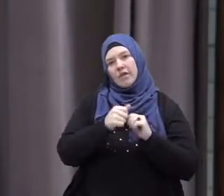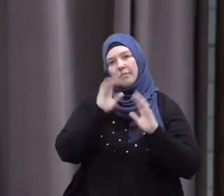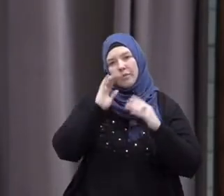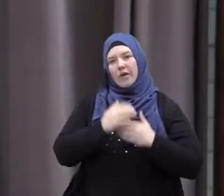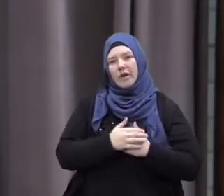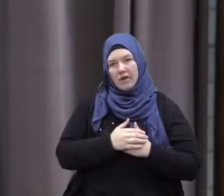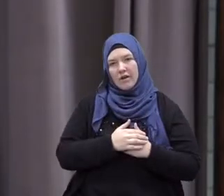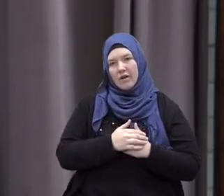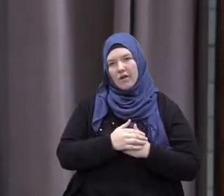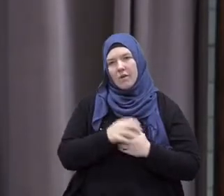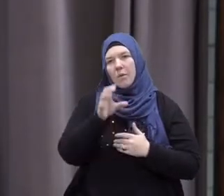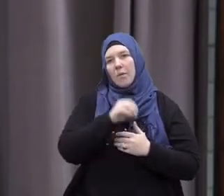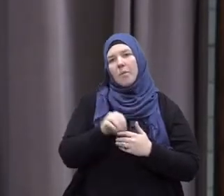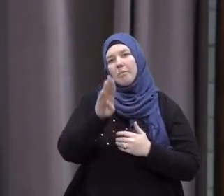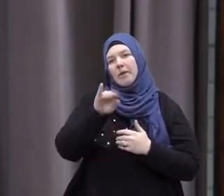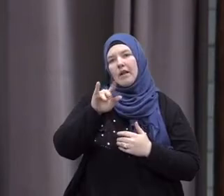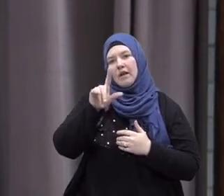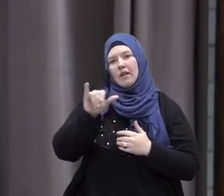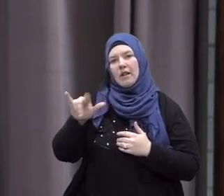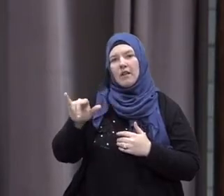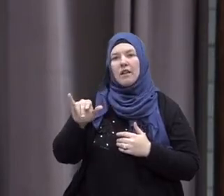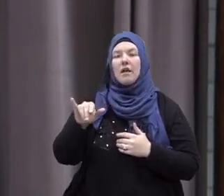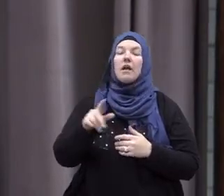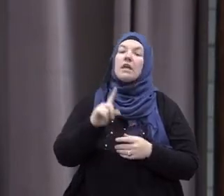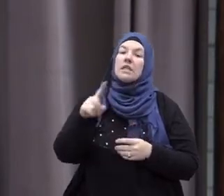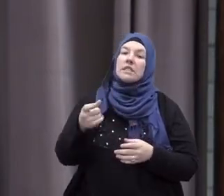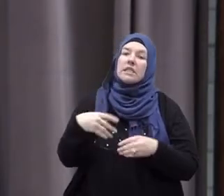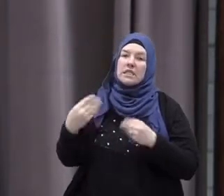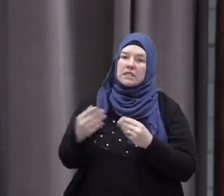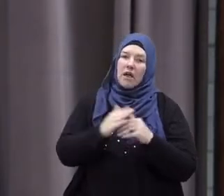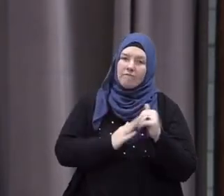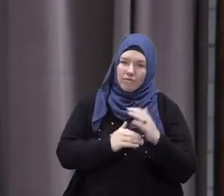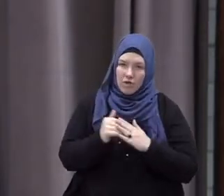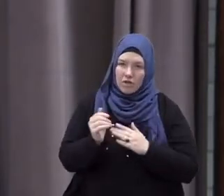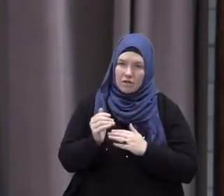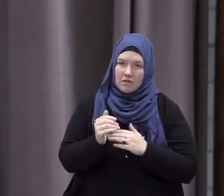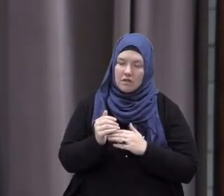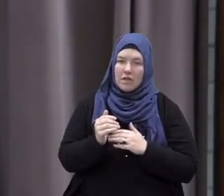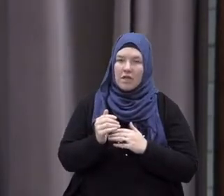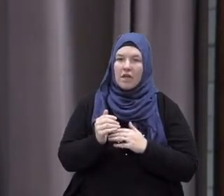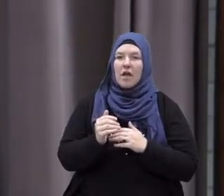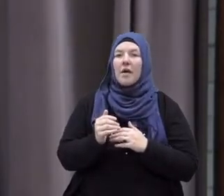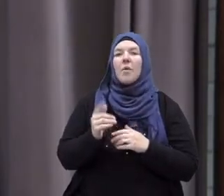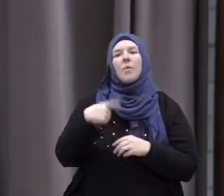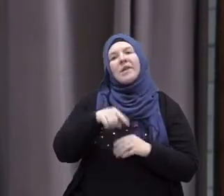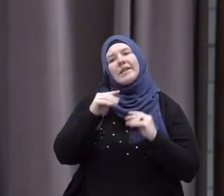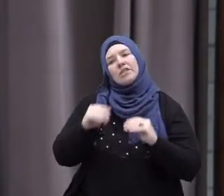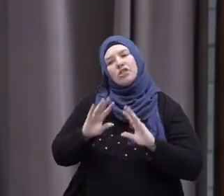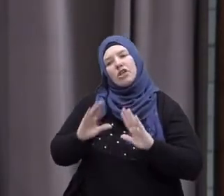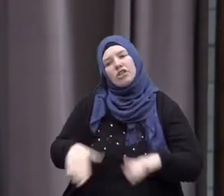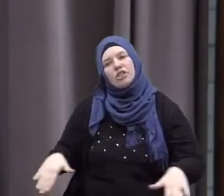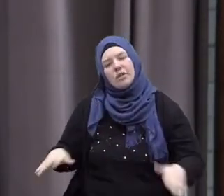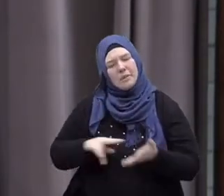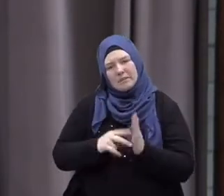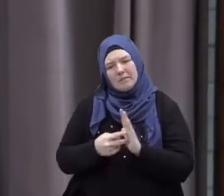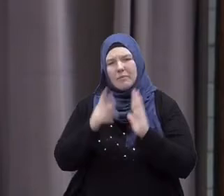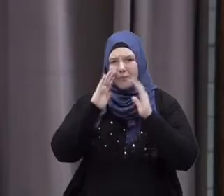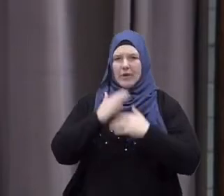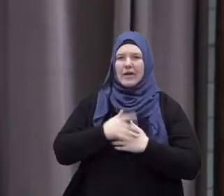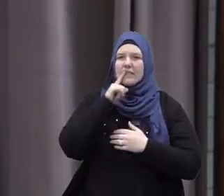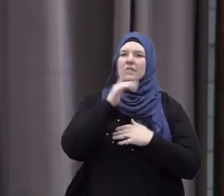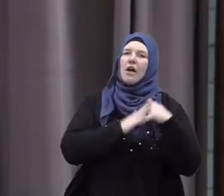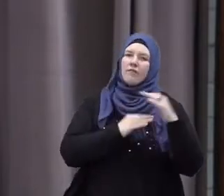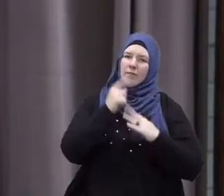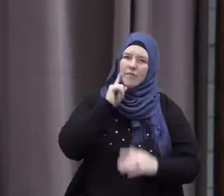prayer, O Bilal. His comfort. And he says, وَجُعِلَتْ قُرَّةُ عَيْنِي فِي